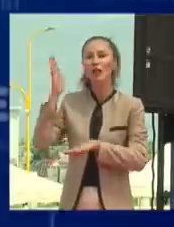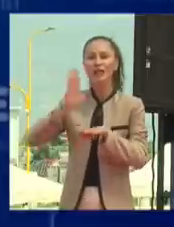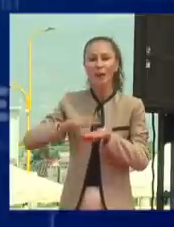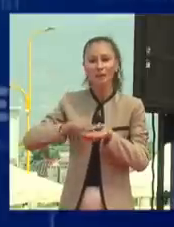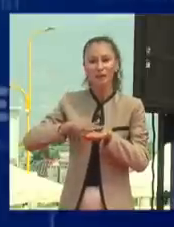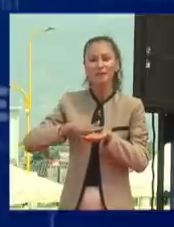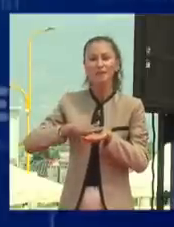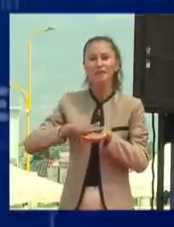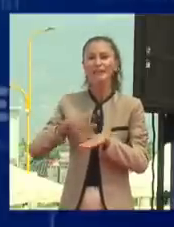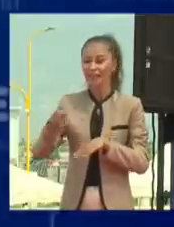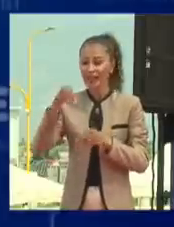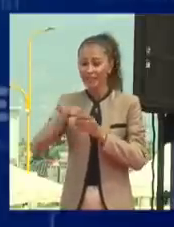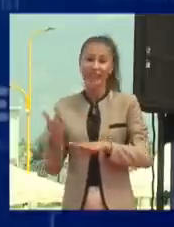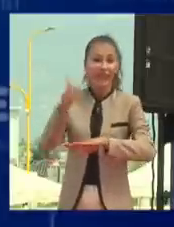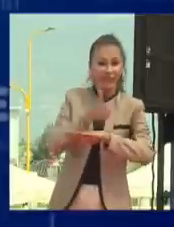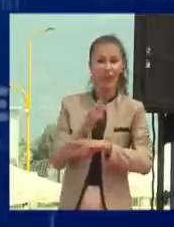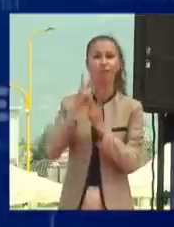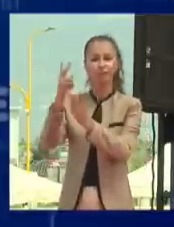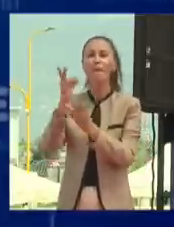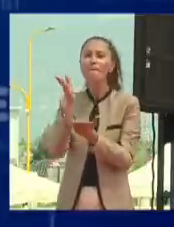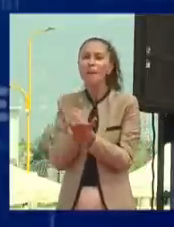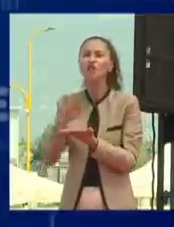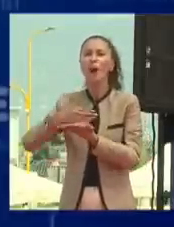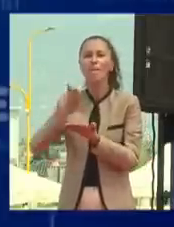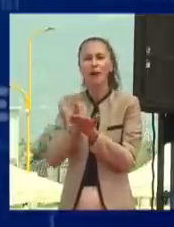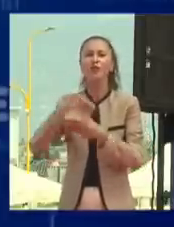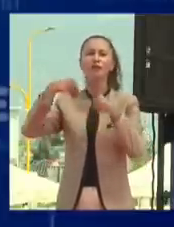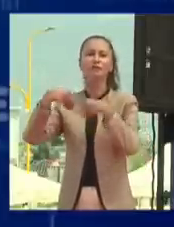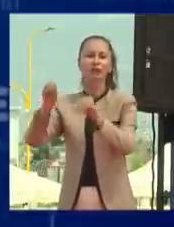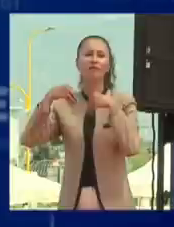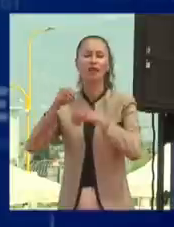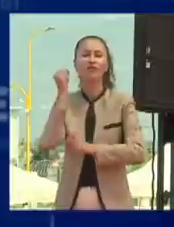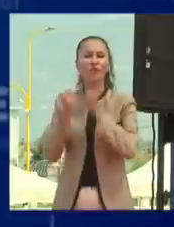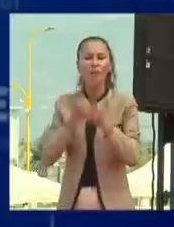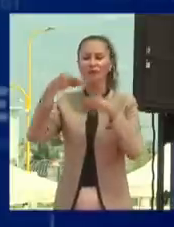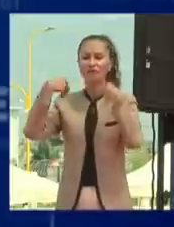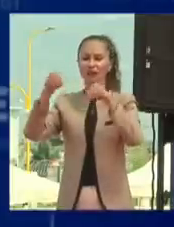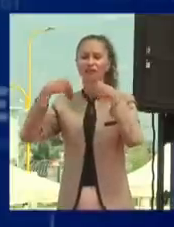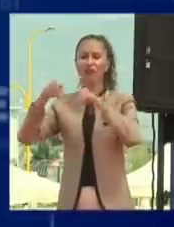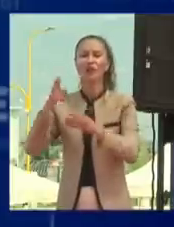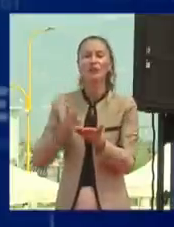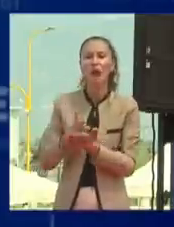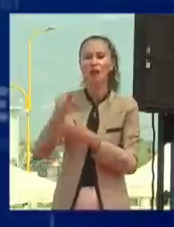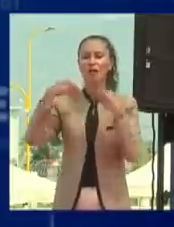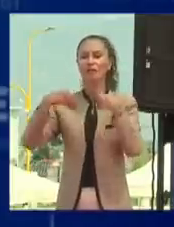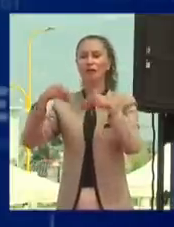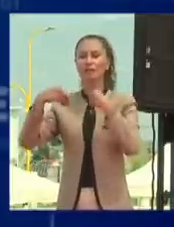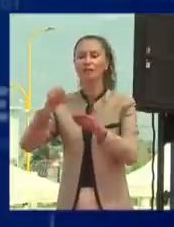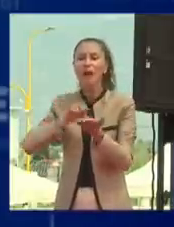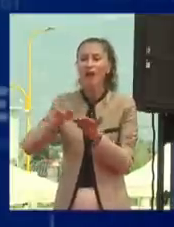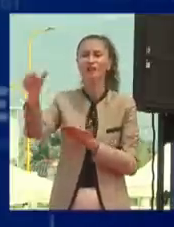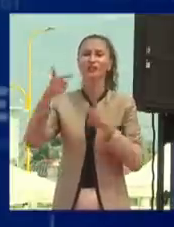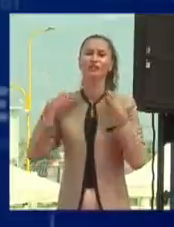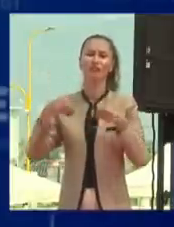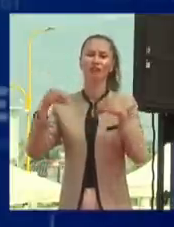yaptıklarımızı iktidar mensupları parça parça sattılar. Fabrikaları sattılar, tarlaları sattılar, her şeyi